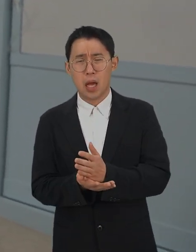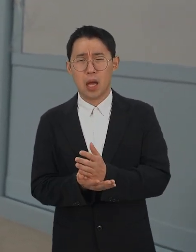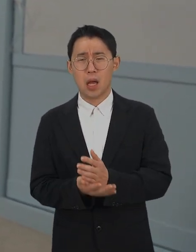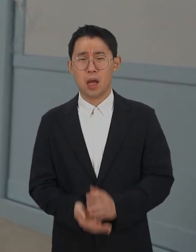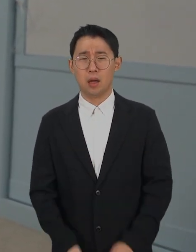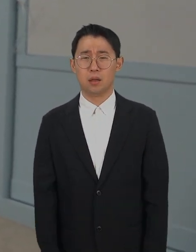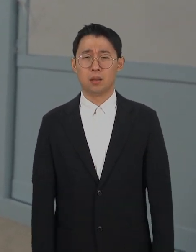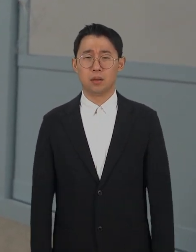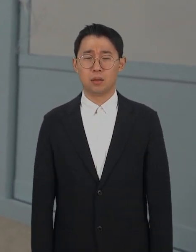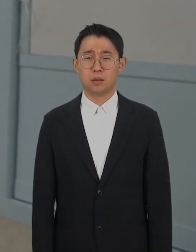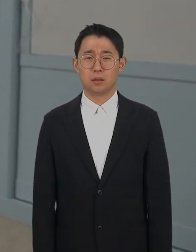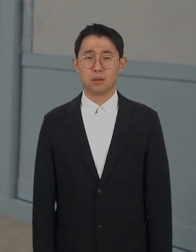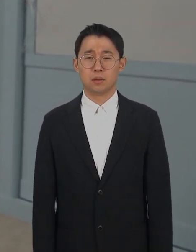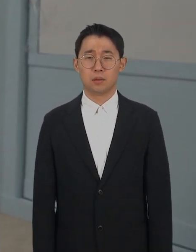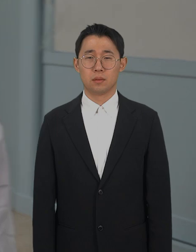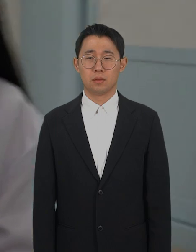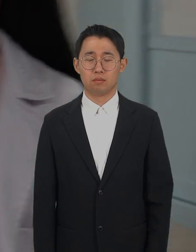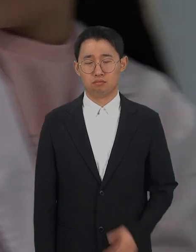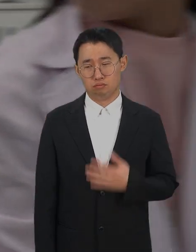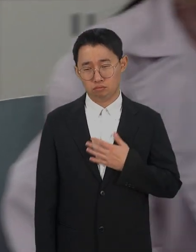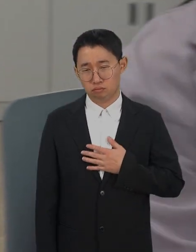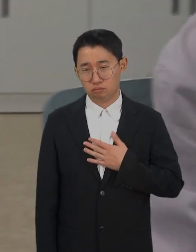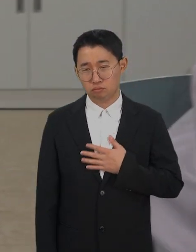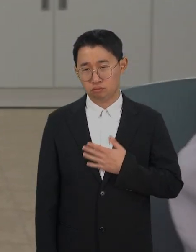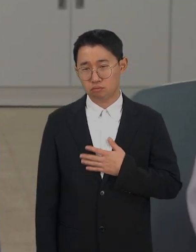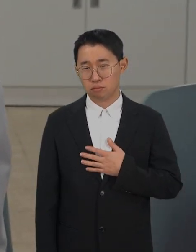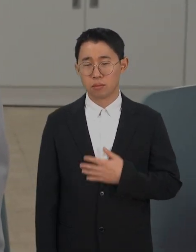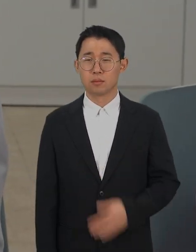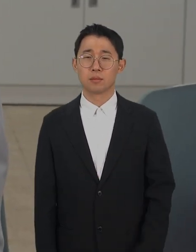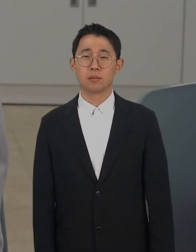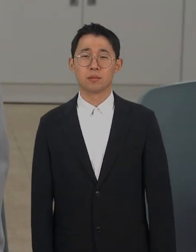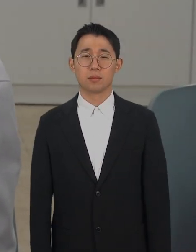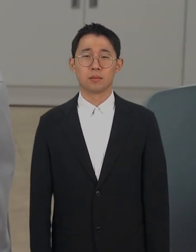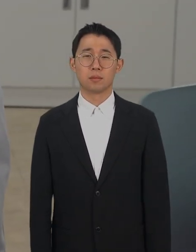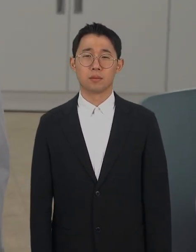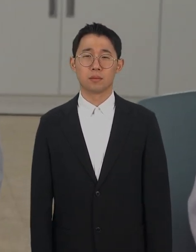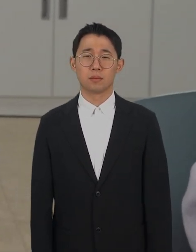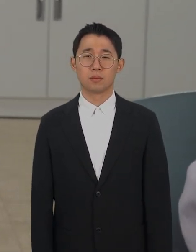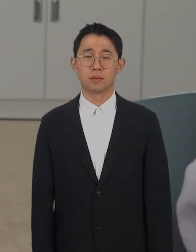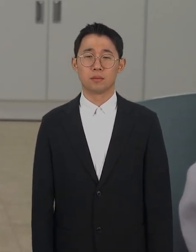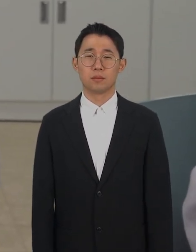절대 가까이 가지 말라고 하셨잖아. 알았어.